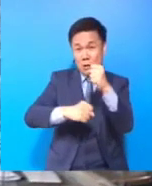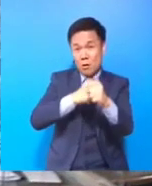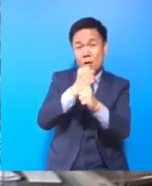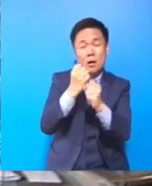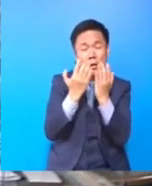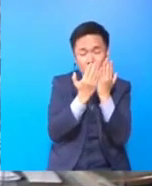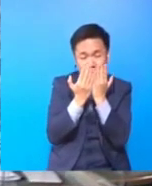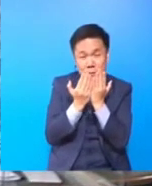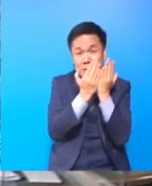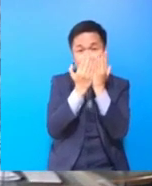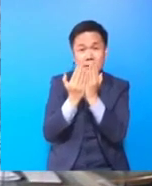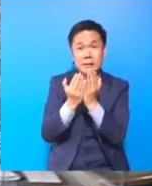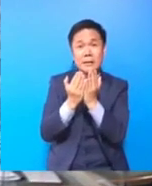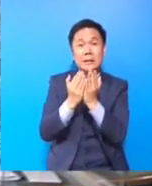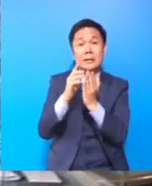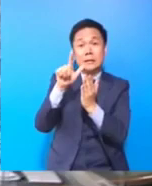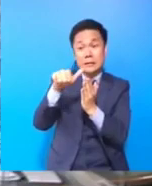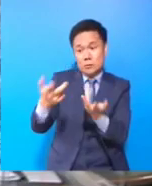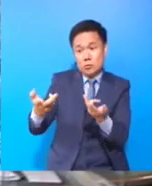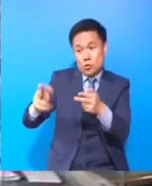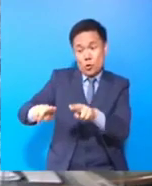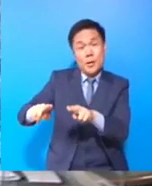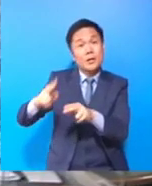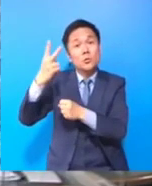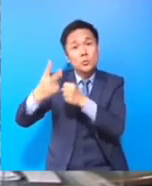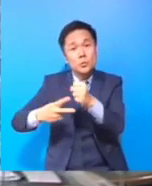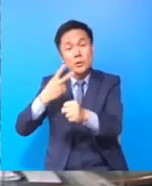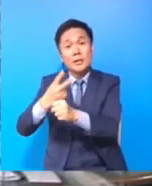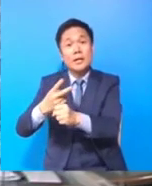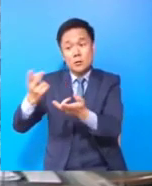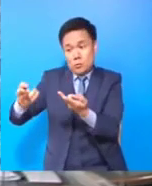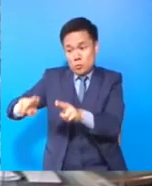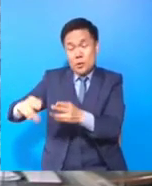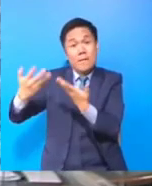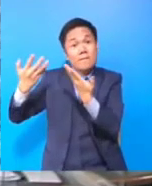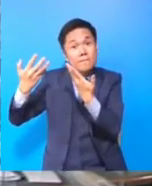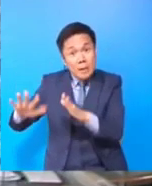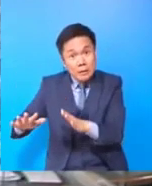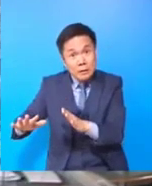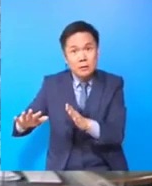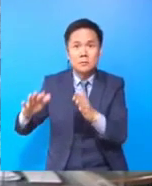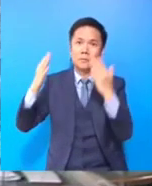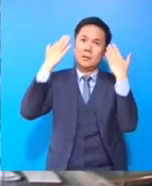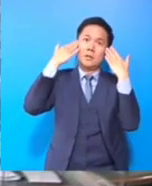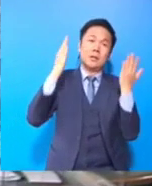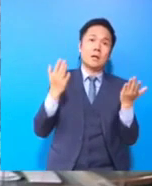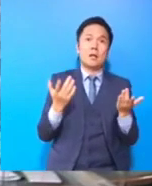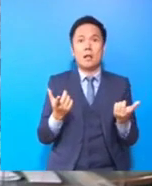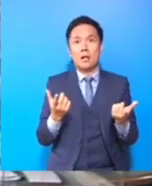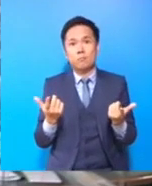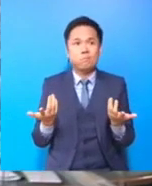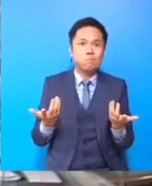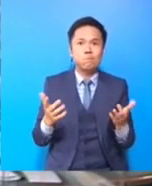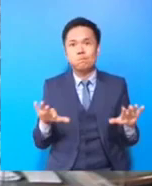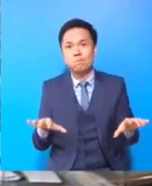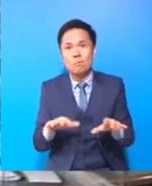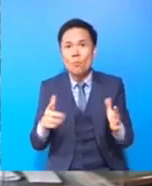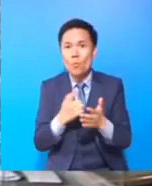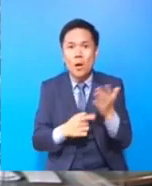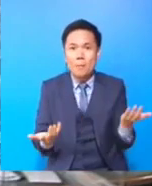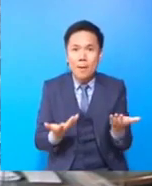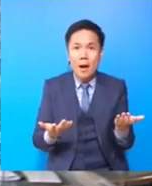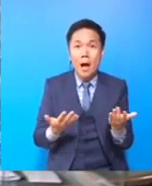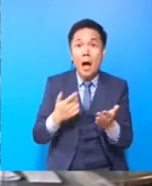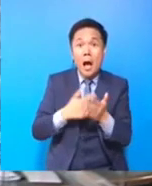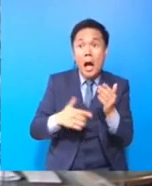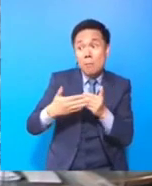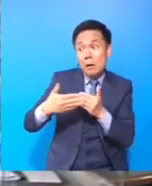kemudian diberikan kontrak hanya 2 tahun sepatu kontak ini berakhir tidak lagi ketentuan Apakah nasib mereka saya bimbang perkara